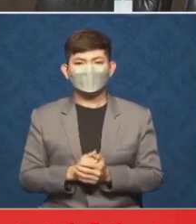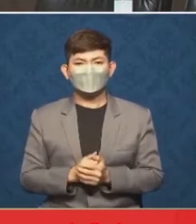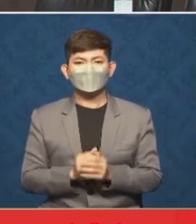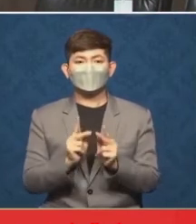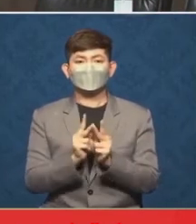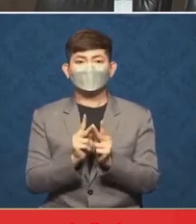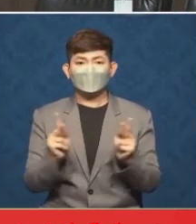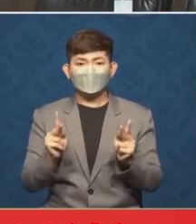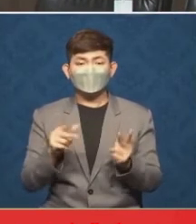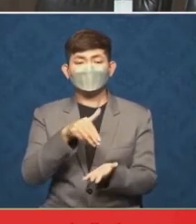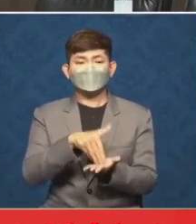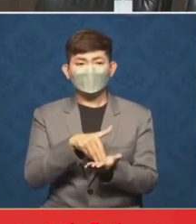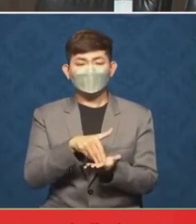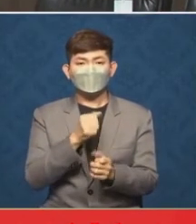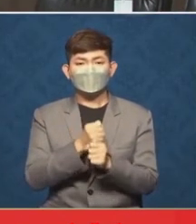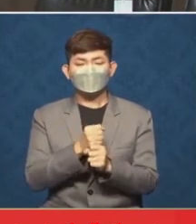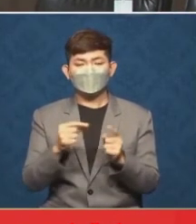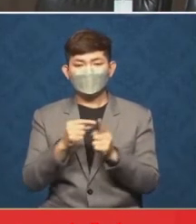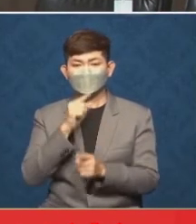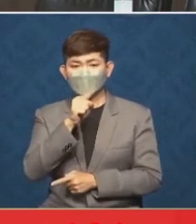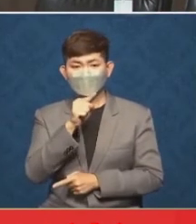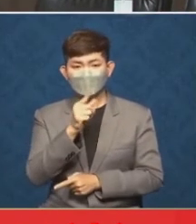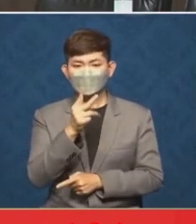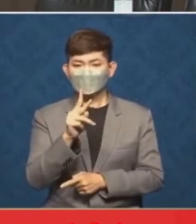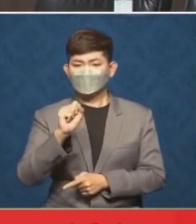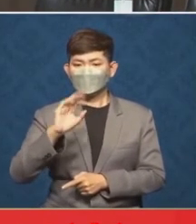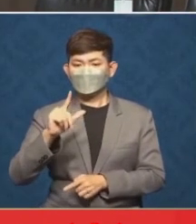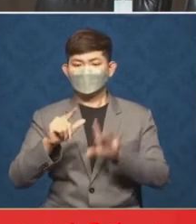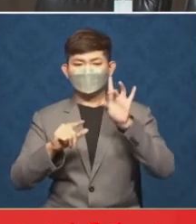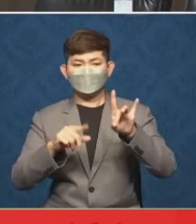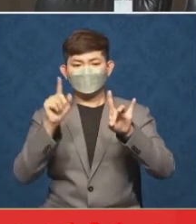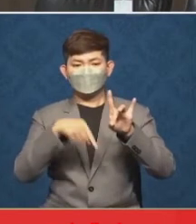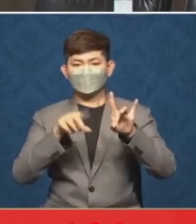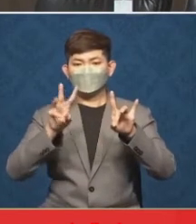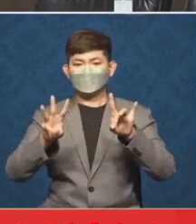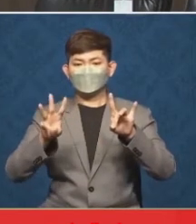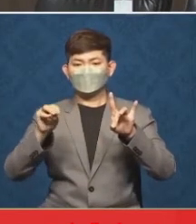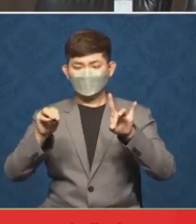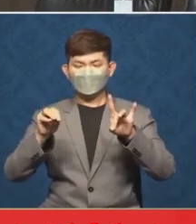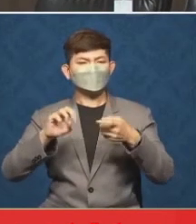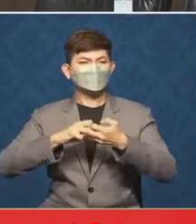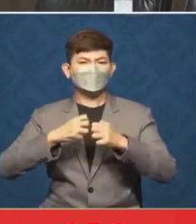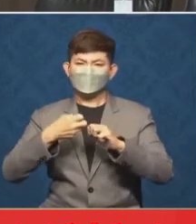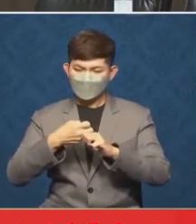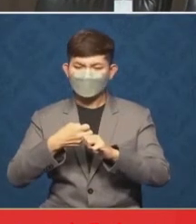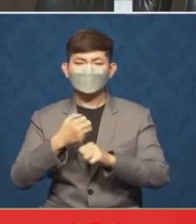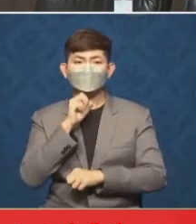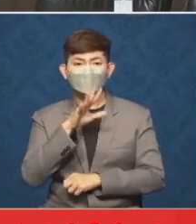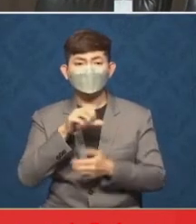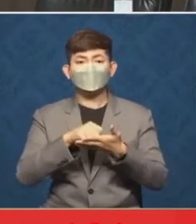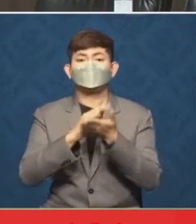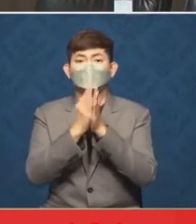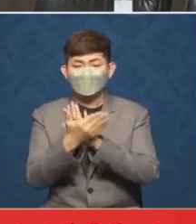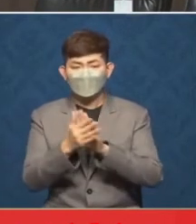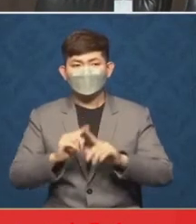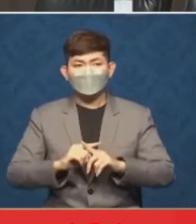การกลางเนี่ยคำสั่งคสช8/60เนี่ยสร้างปัญหาหลายอย่างเลยบอกว่าจะปฏิรูป แต่ปฏิรูป